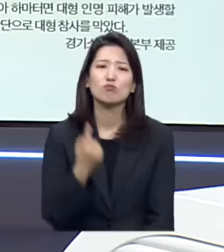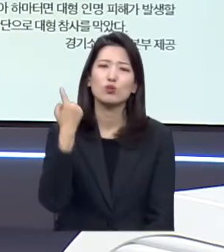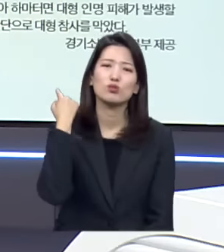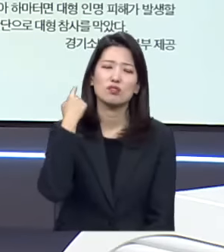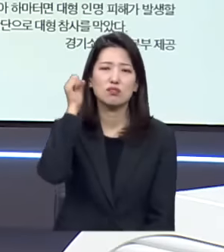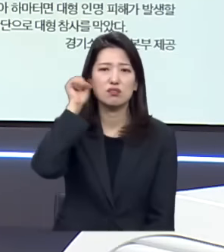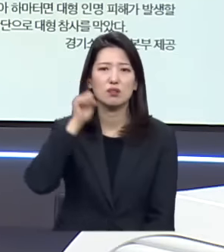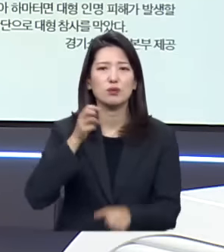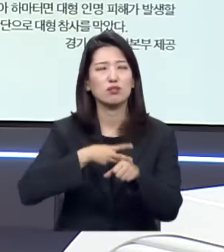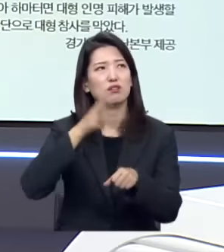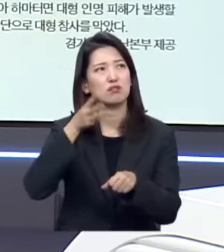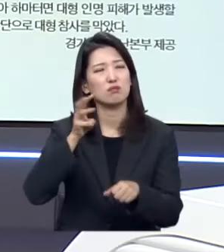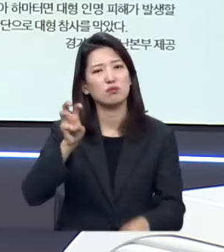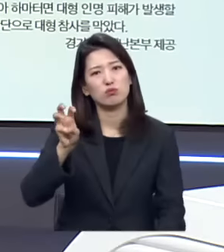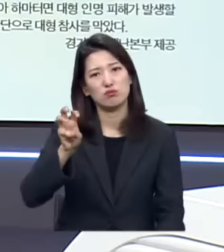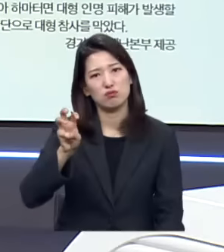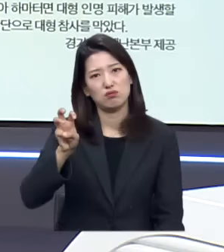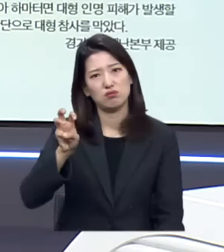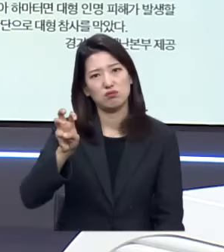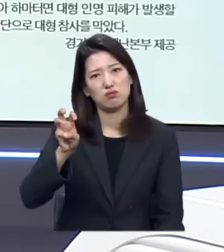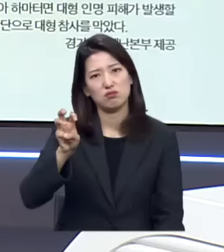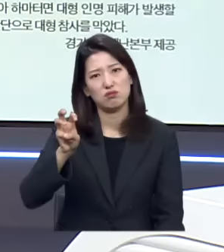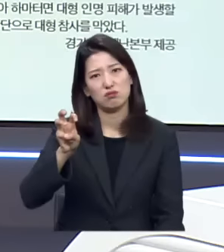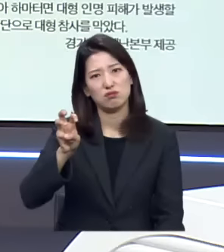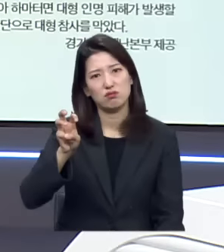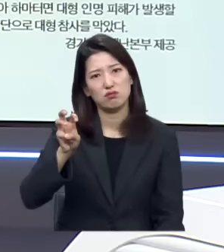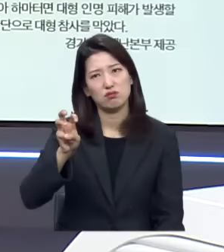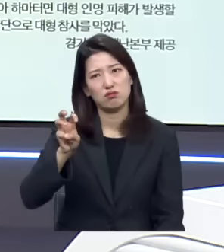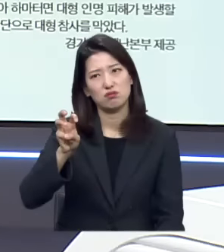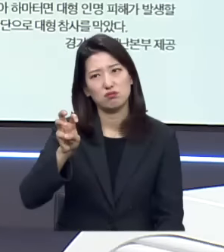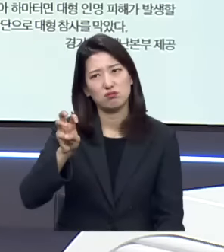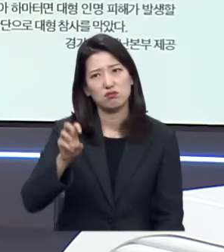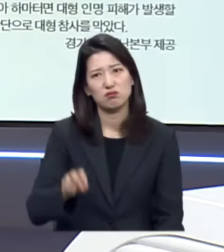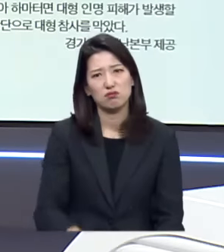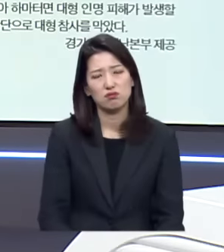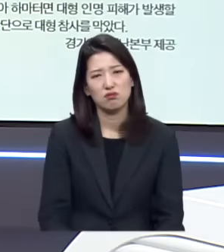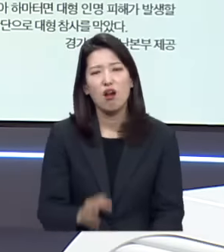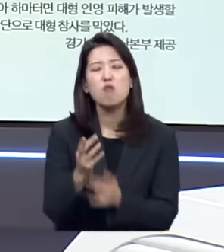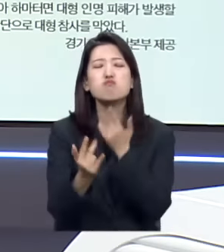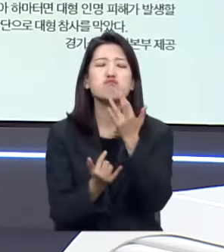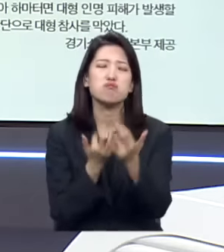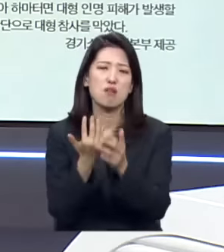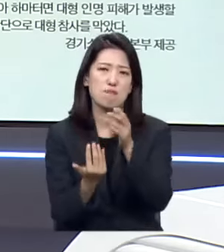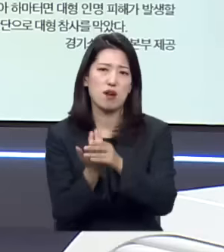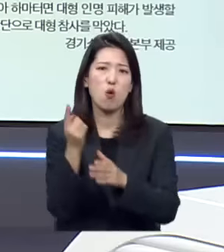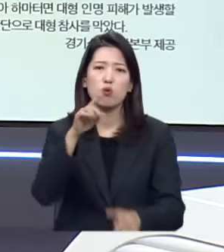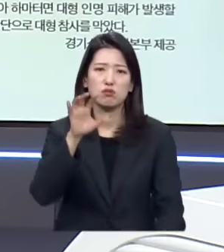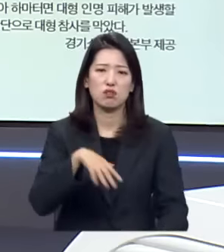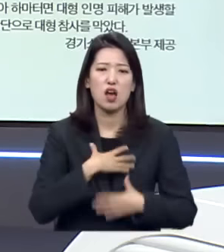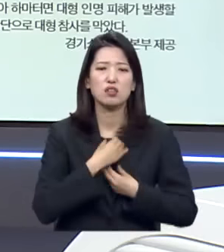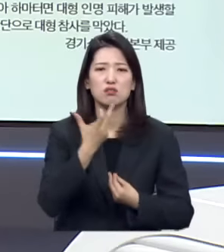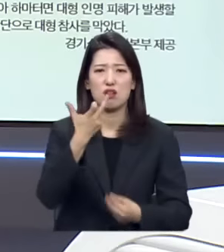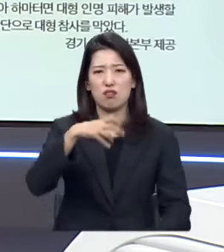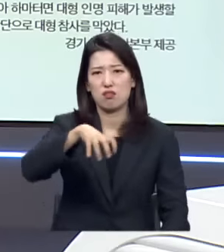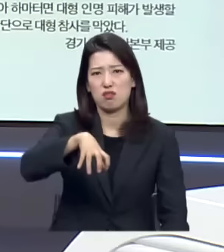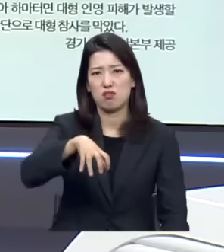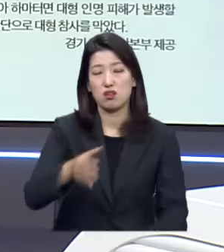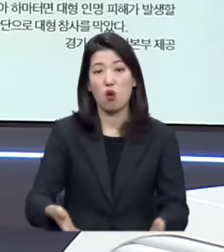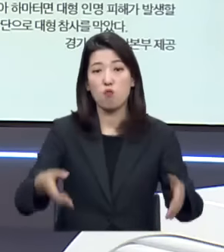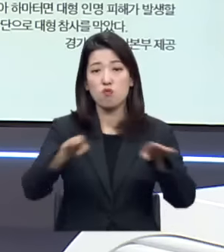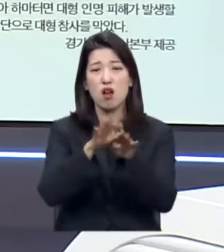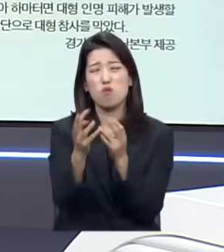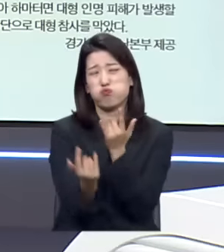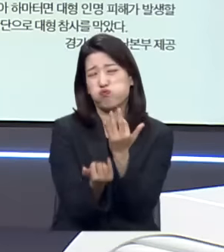어제 새벽 3시간 30분쯤 가까이 돼서 불이 났습니다. 어디에? 안산에 불이 났어요. 창문